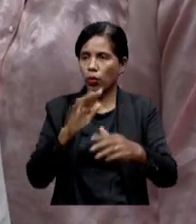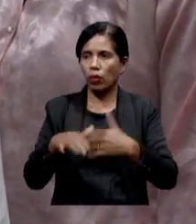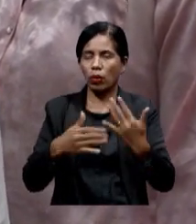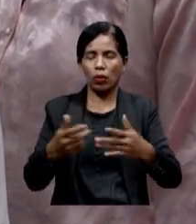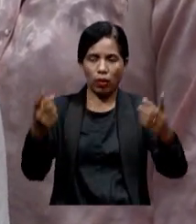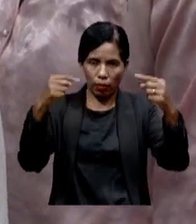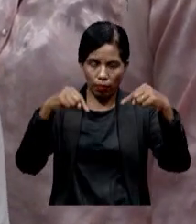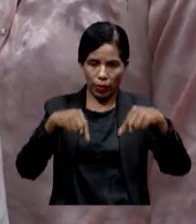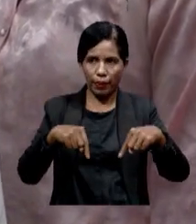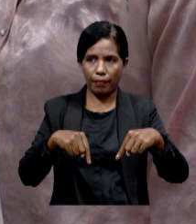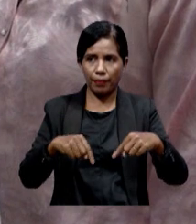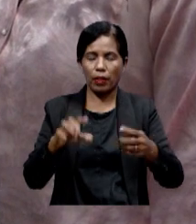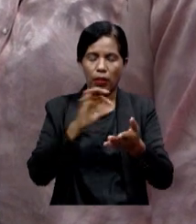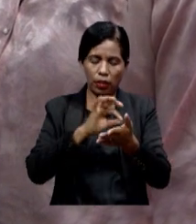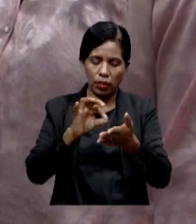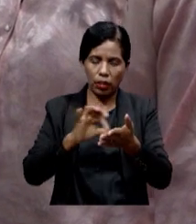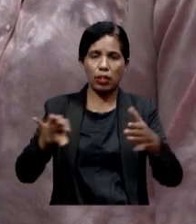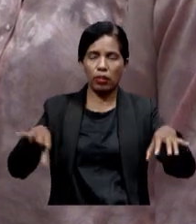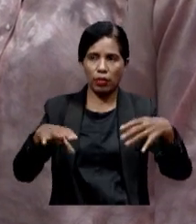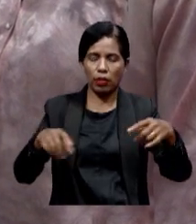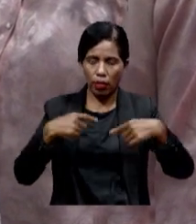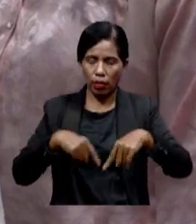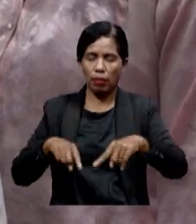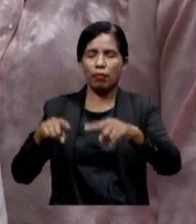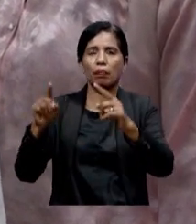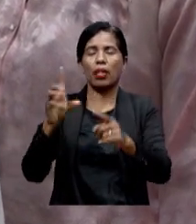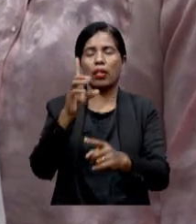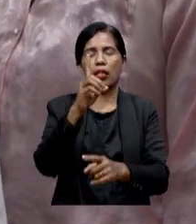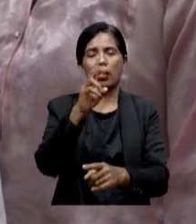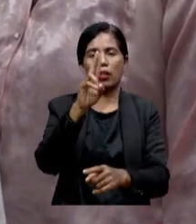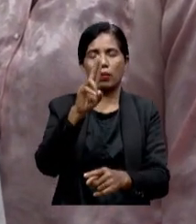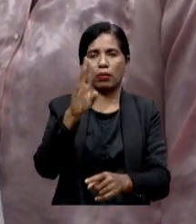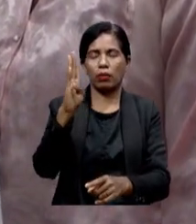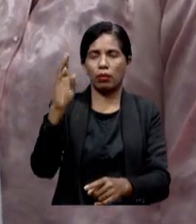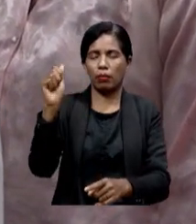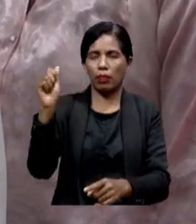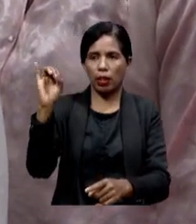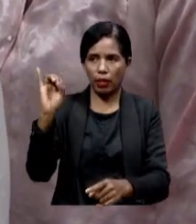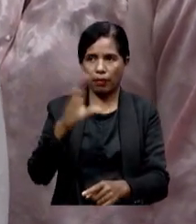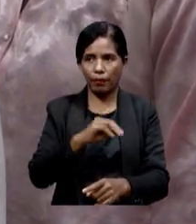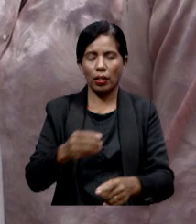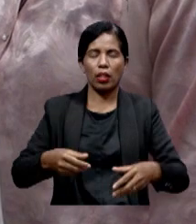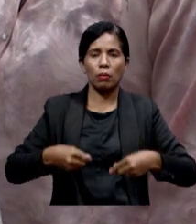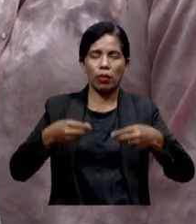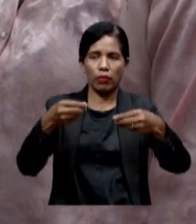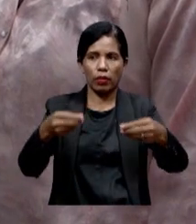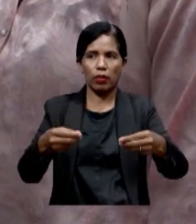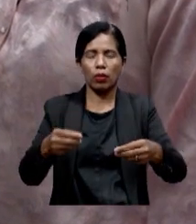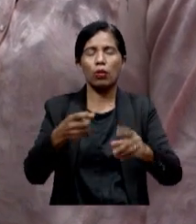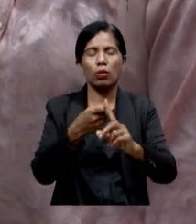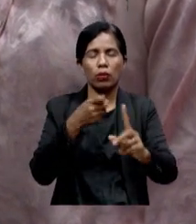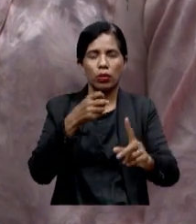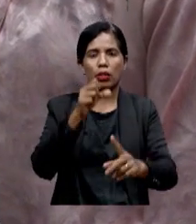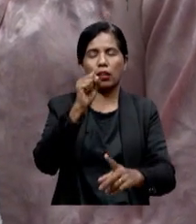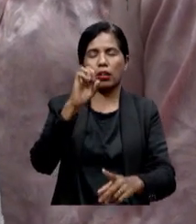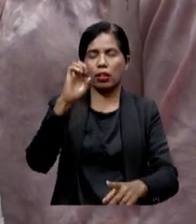atu asina akordu ba Expo Dubai niang. Iha ikus atu mai entrega produto sira ne, husi se imak ba